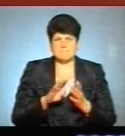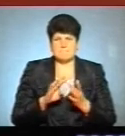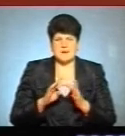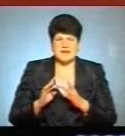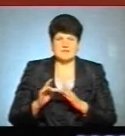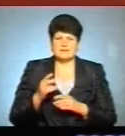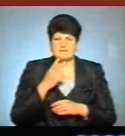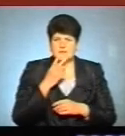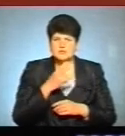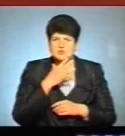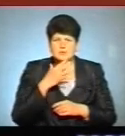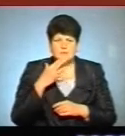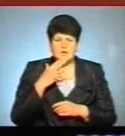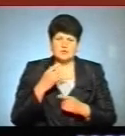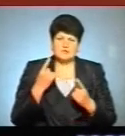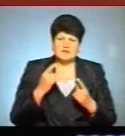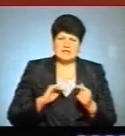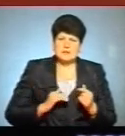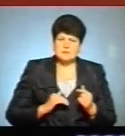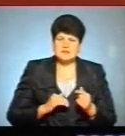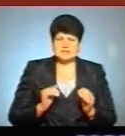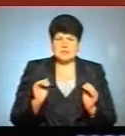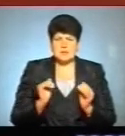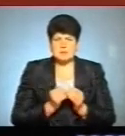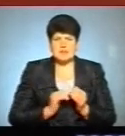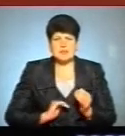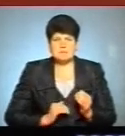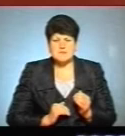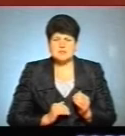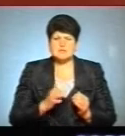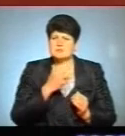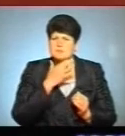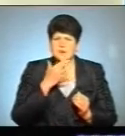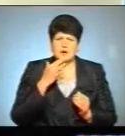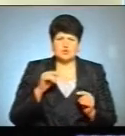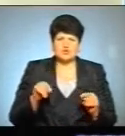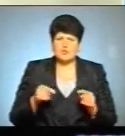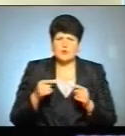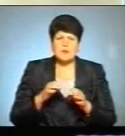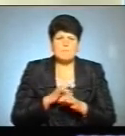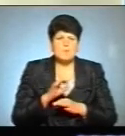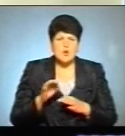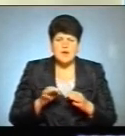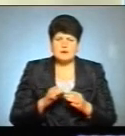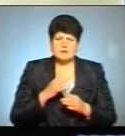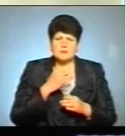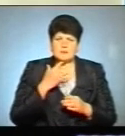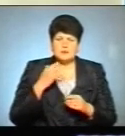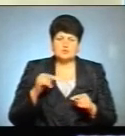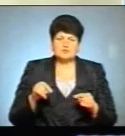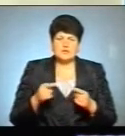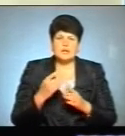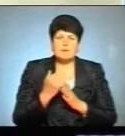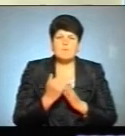що багато і великий бізнес, і малий бізнес, багато постворювали проєктів, багато постворювали